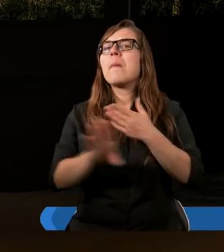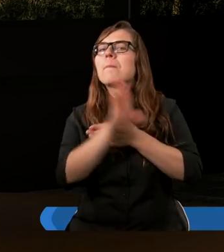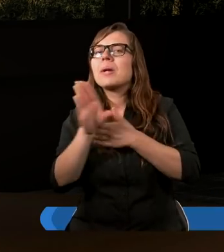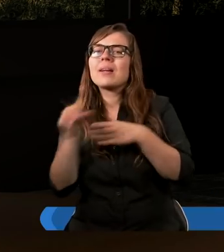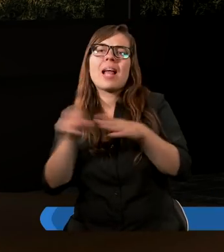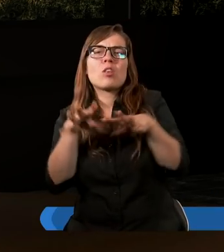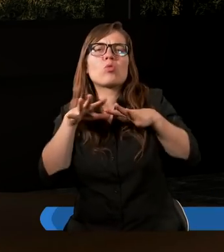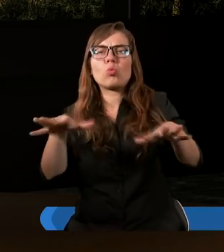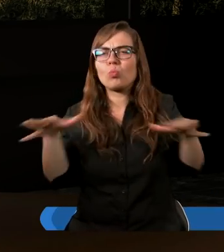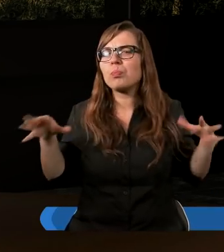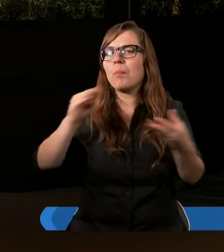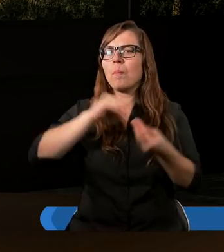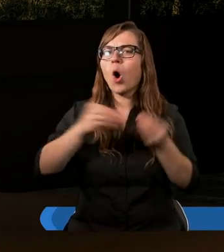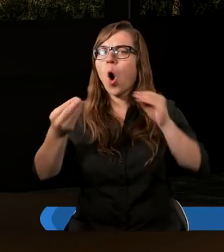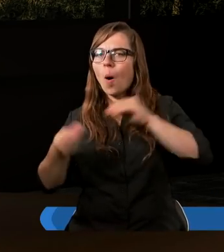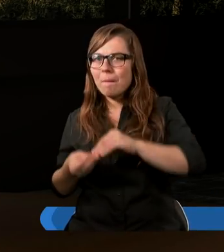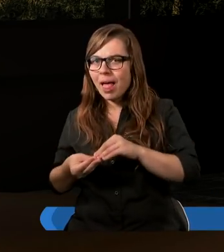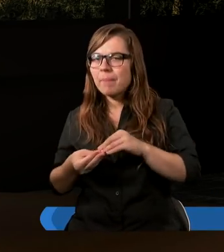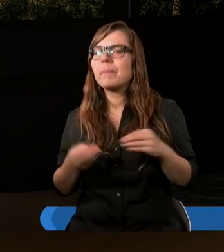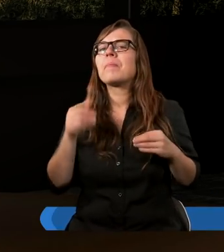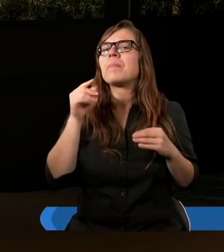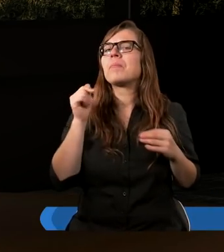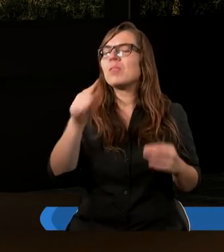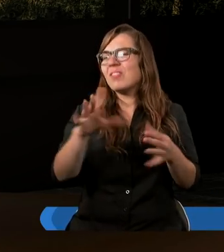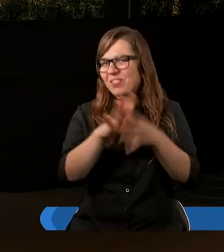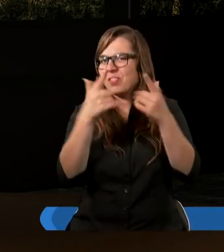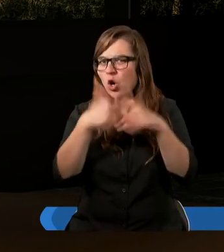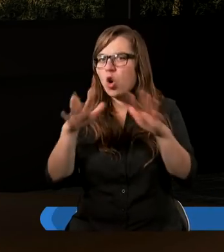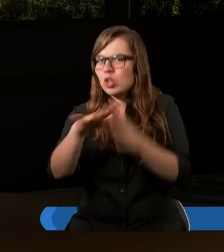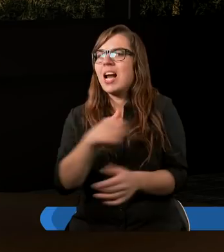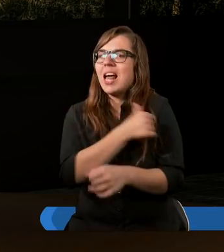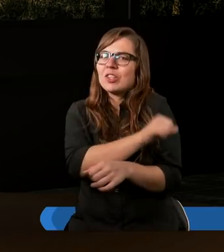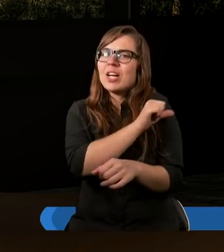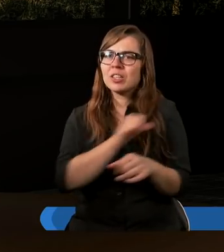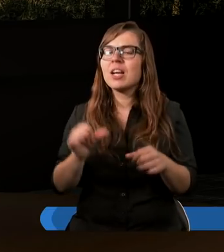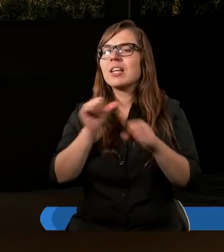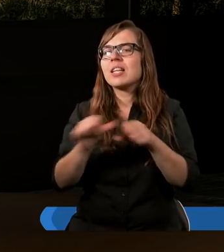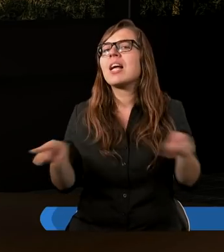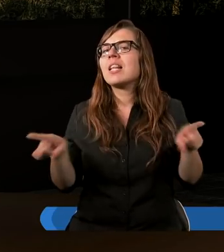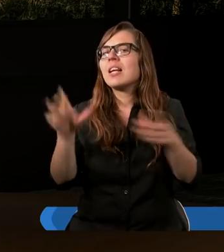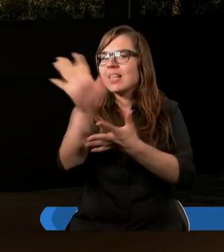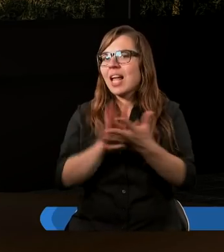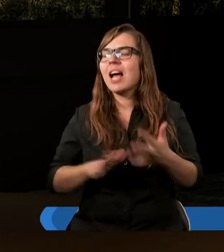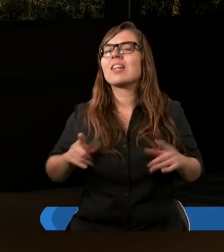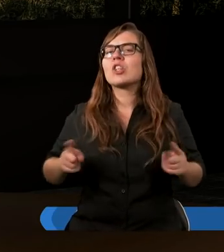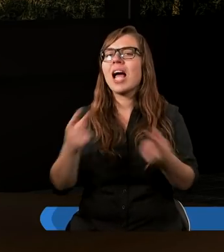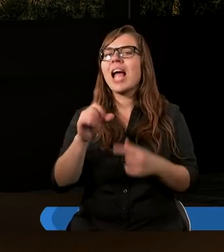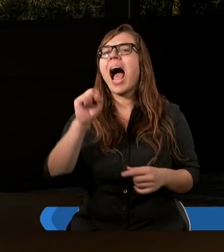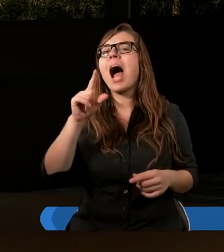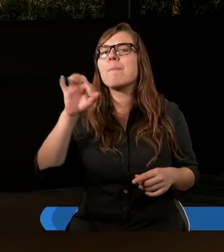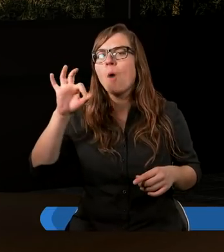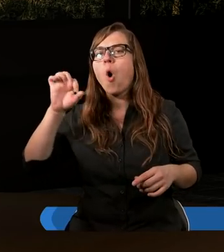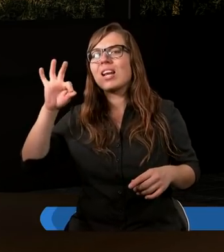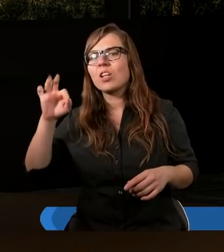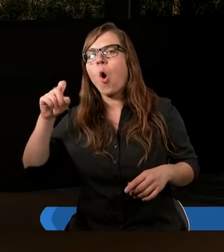pewne problemy, które były w pierwotnym kościele chrześcijańskim, jest tekst z dziejów apostolskich,